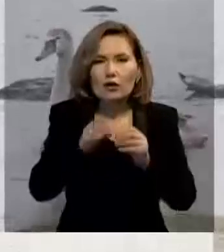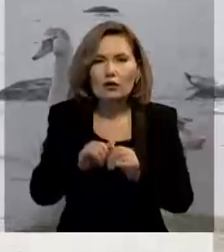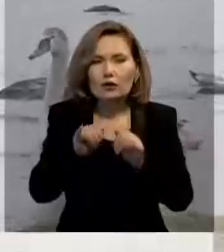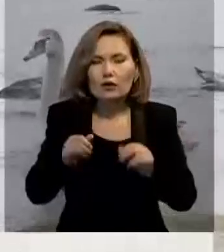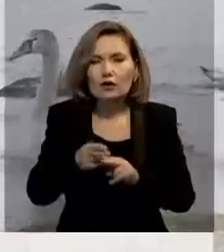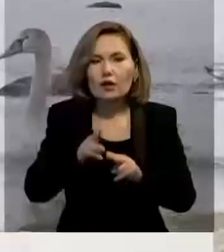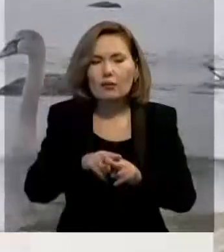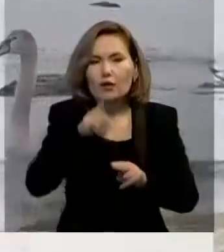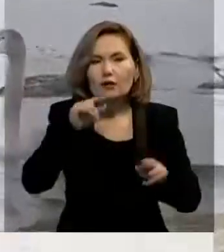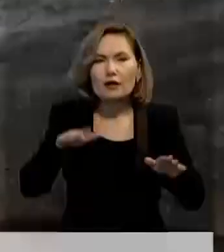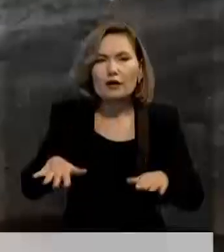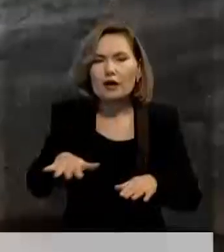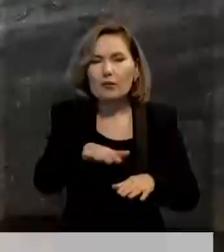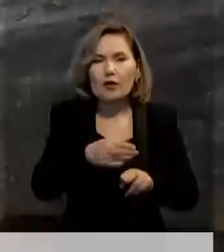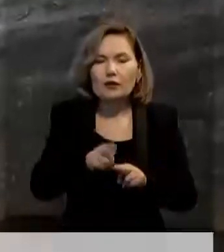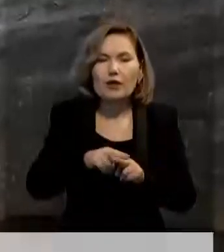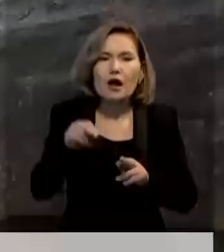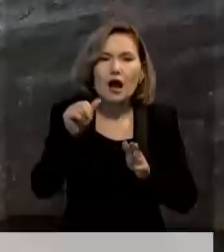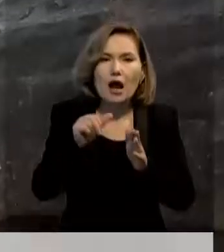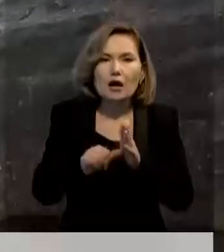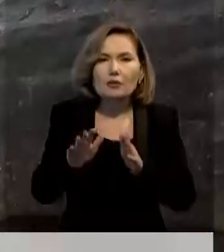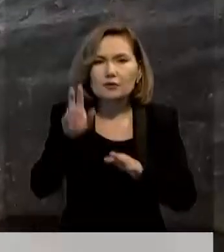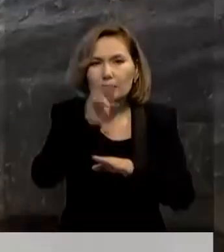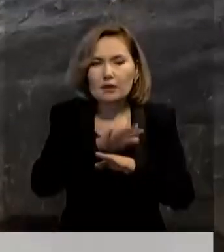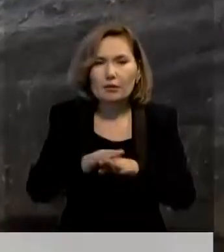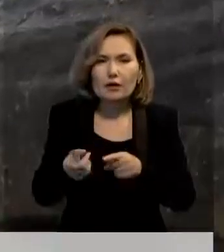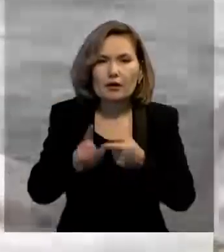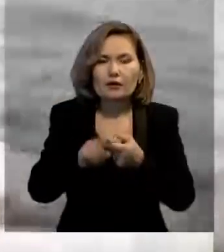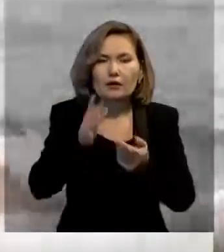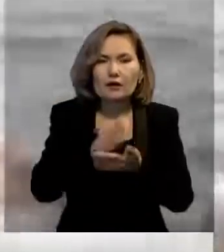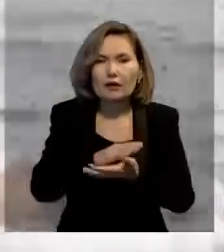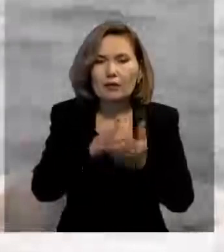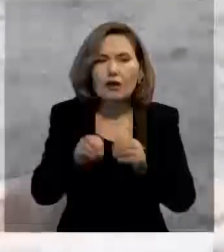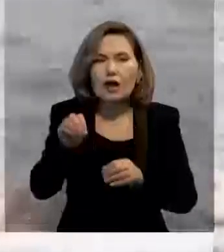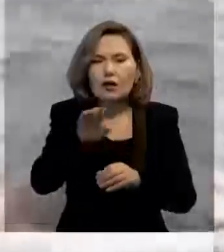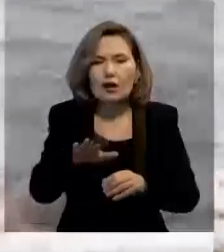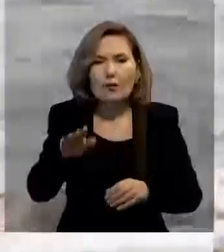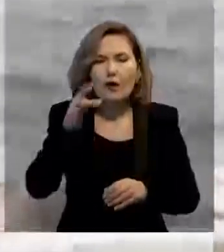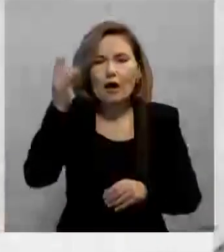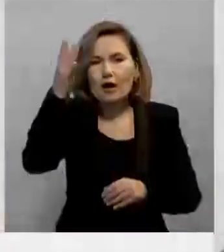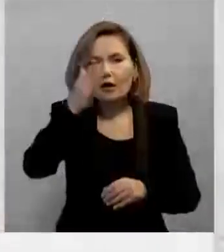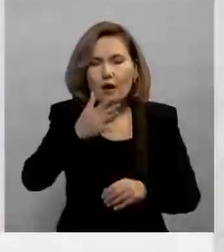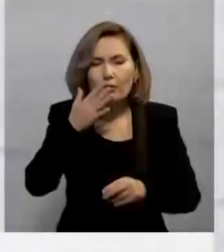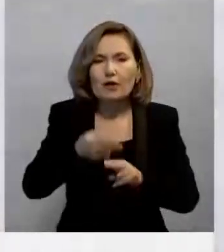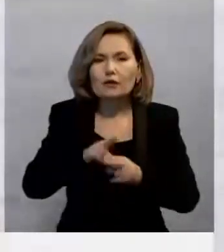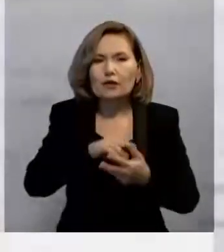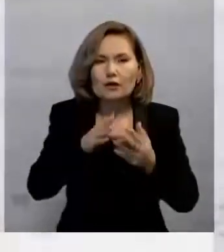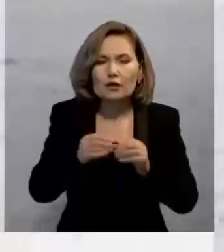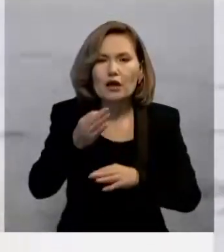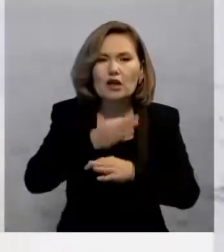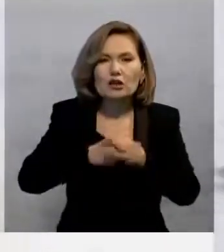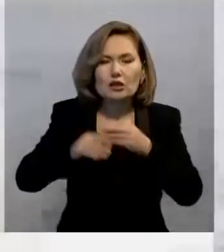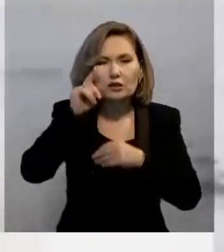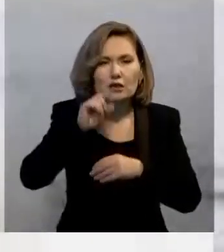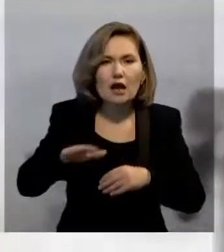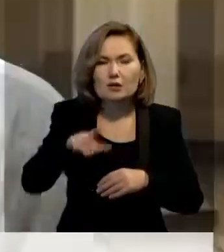айтуынша, қанаттылар миграциясы 65 елмен байланысты. Олардың алды Еуропа, Африка, таяу шығыс және шығыс